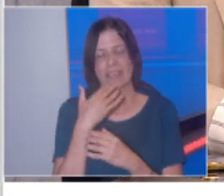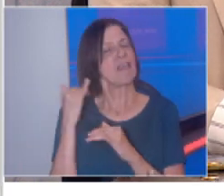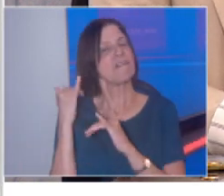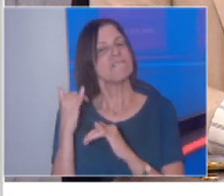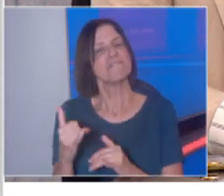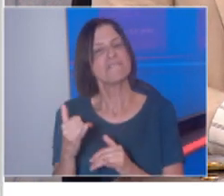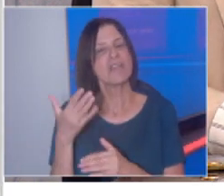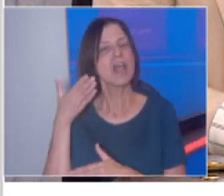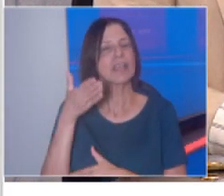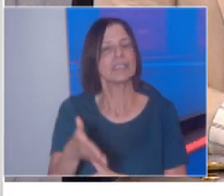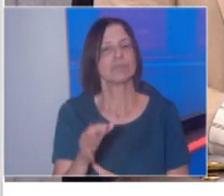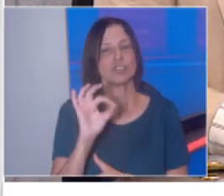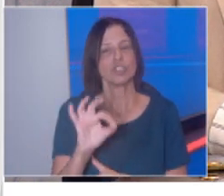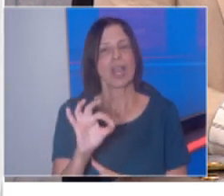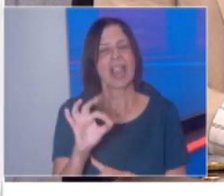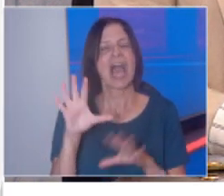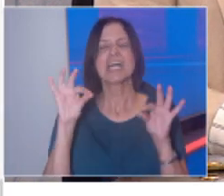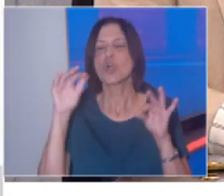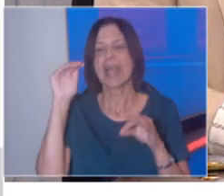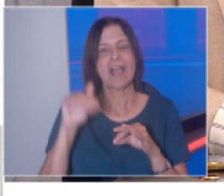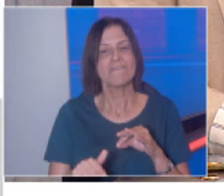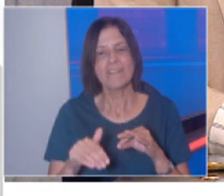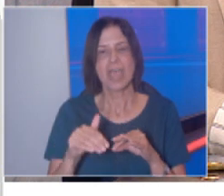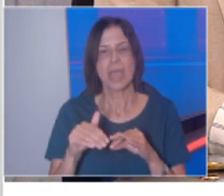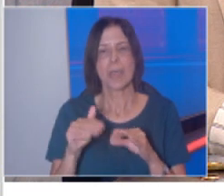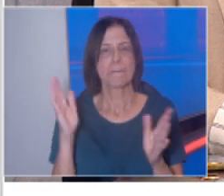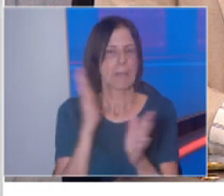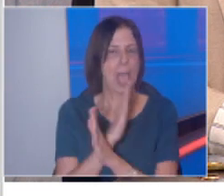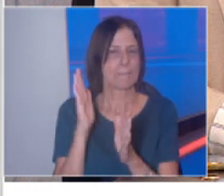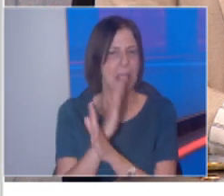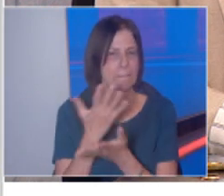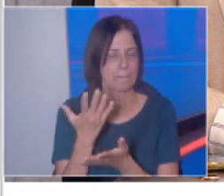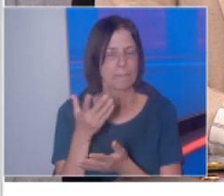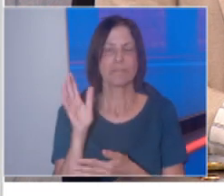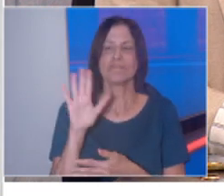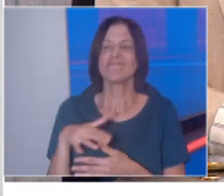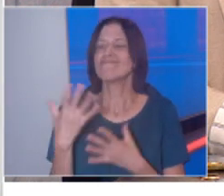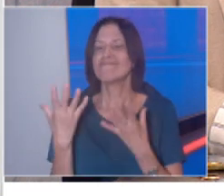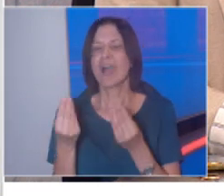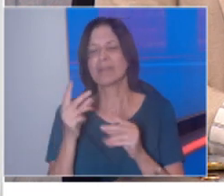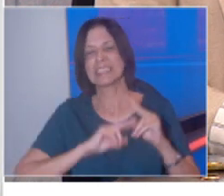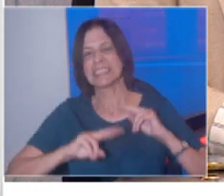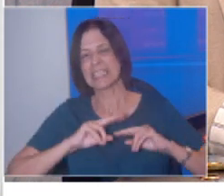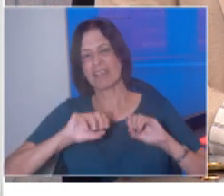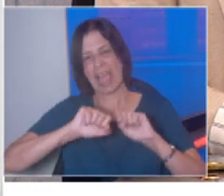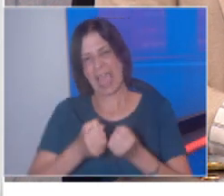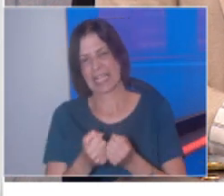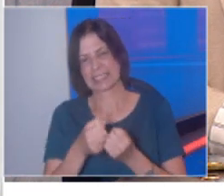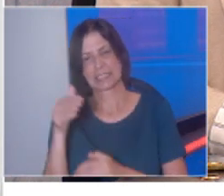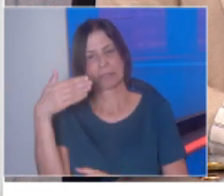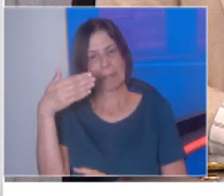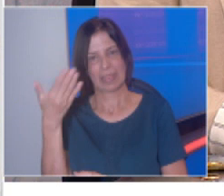הביא לכניסתם של עשרות אלפי מחבלים וגרם לכל כך הרבה סבל והרס